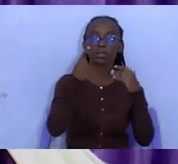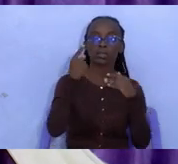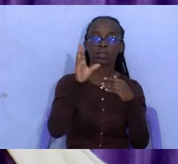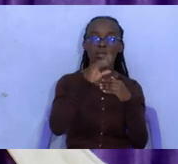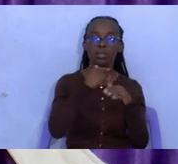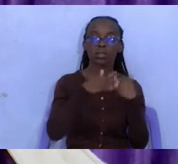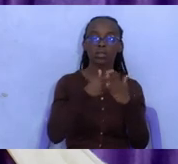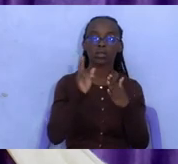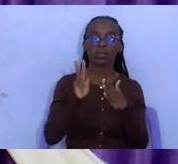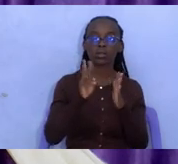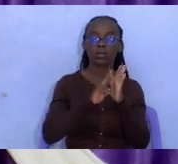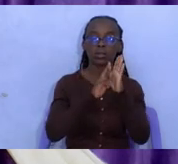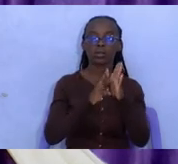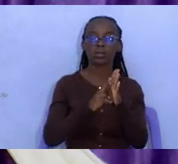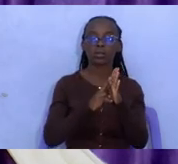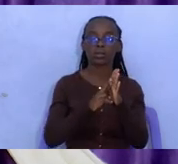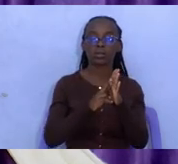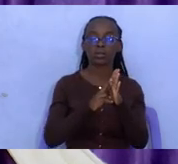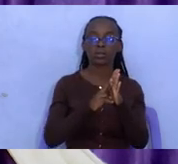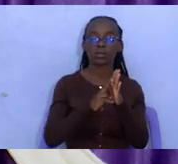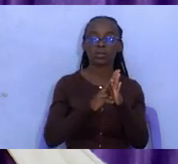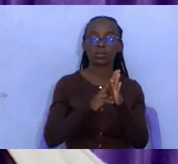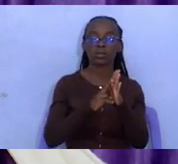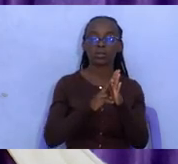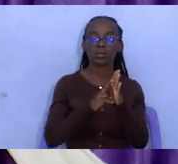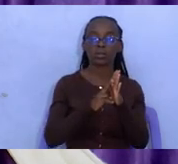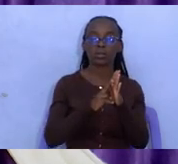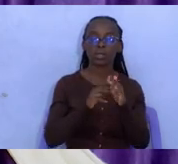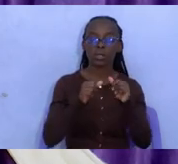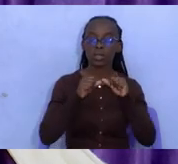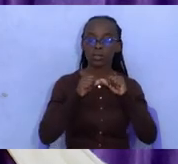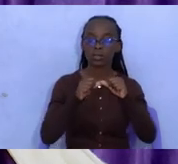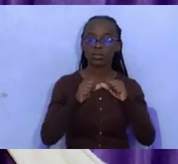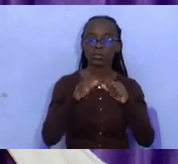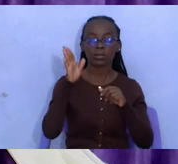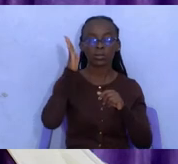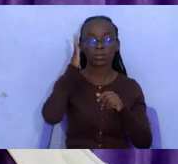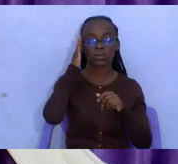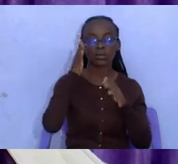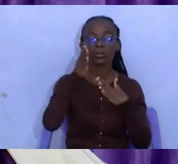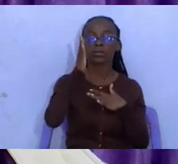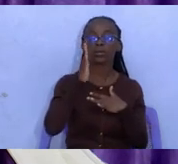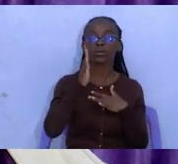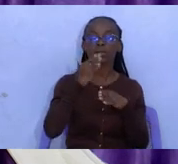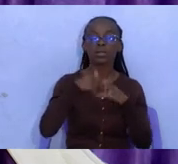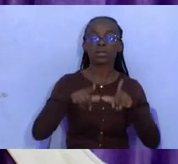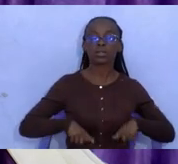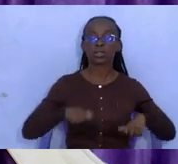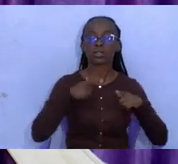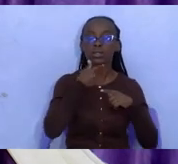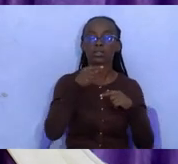zikamuwakilisha. Akiwa ni mchaji wa Mungu bado, anaendelea kutaka kumjua Mungu katika maisha yake.